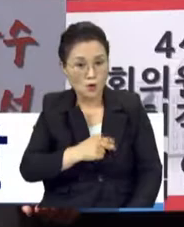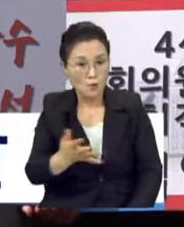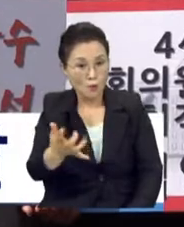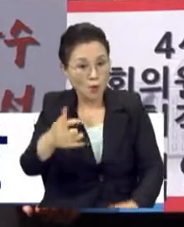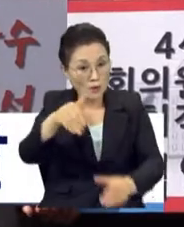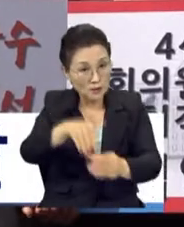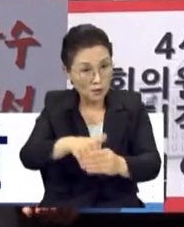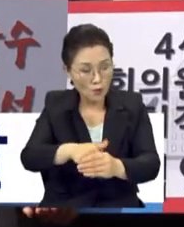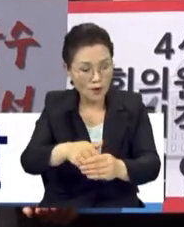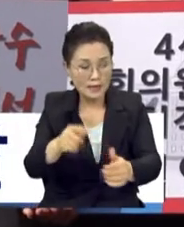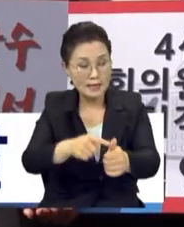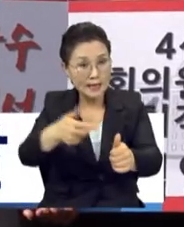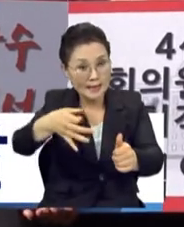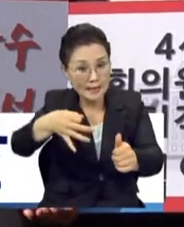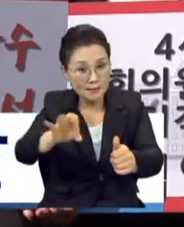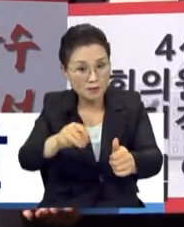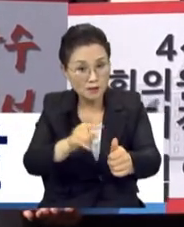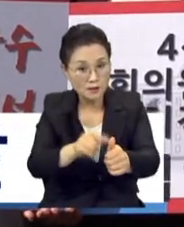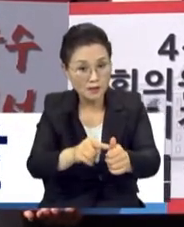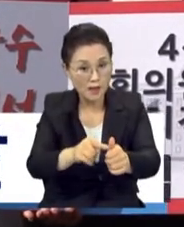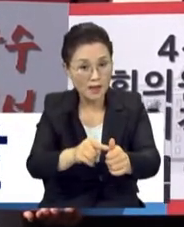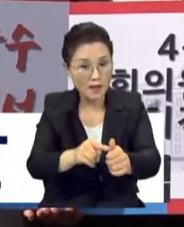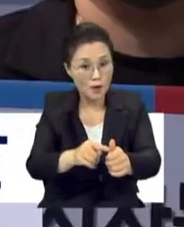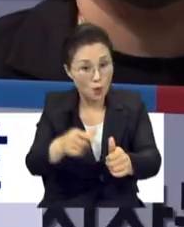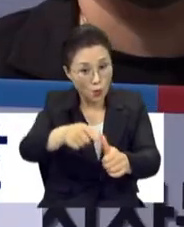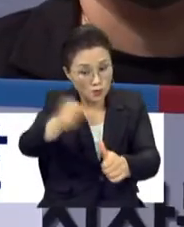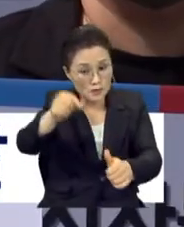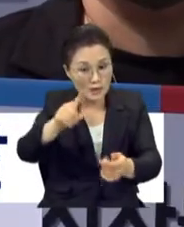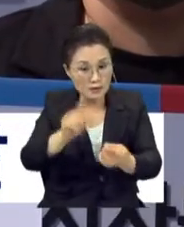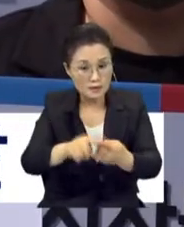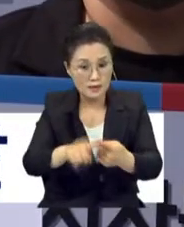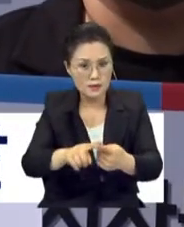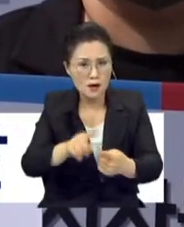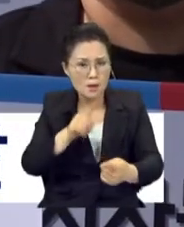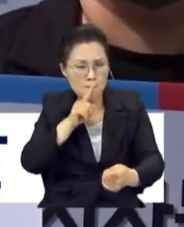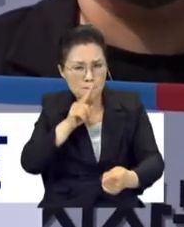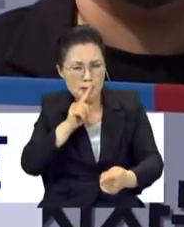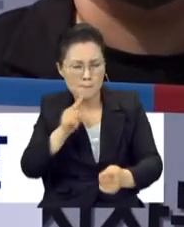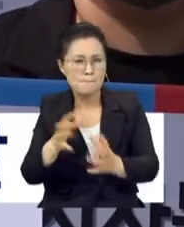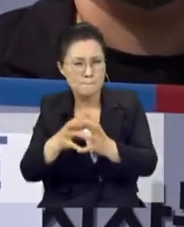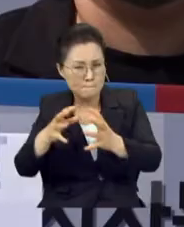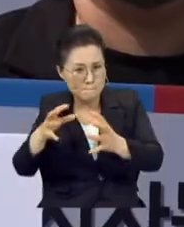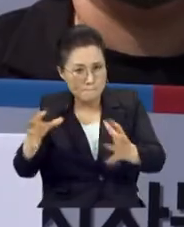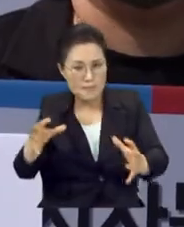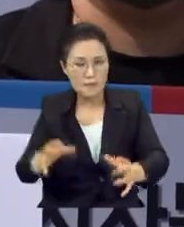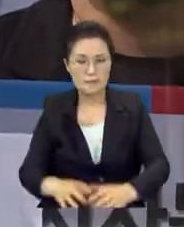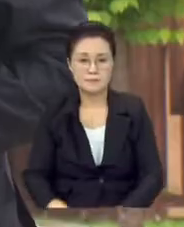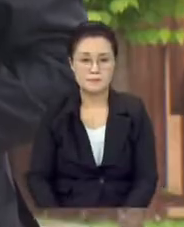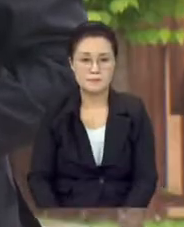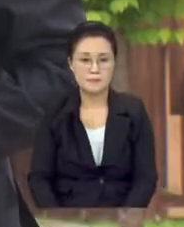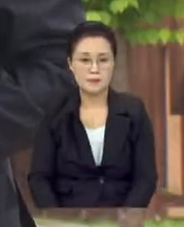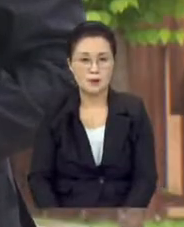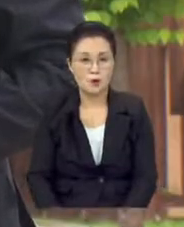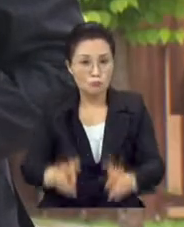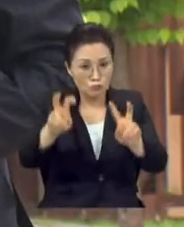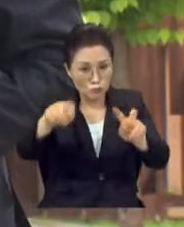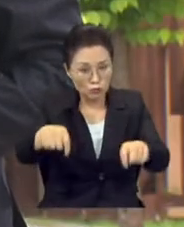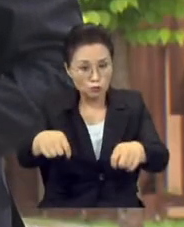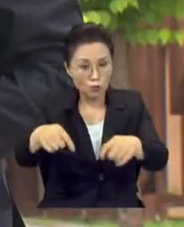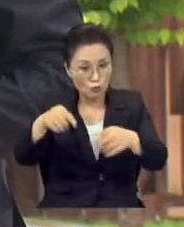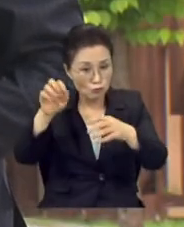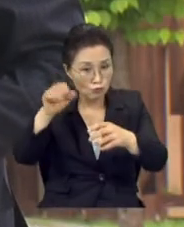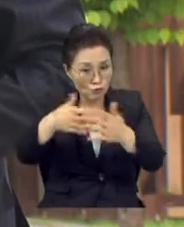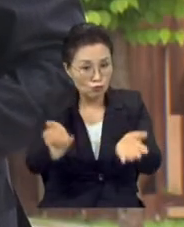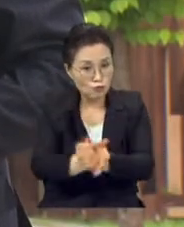후보로 김영선 전 의원을 전략 공천 한 것에 대해서도 당한 파켓 격한 방 발이 일고 있습니다 무소속 후보 근